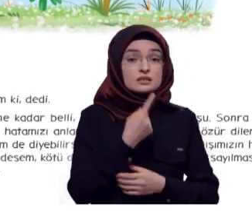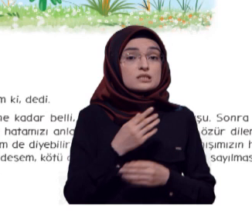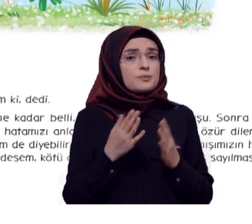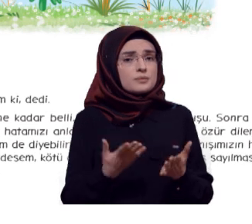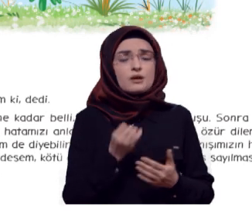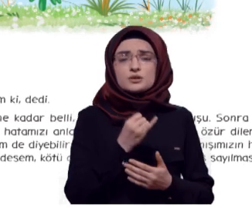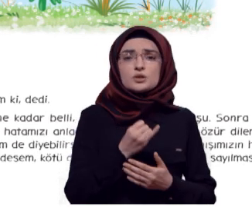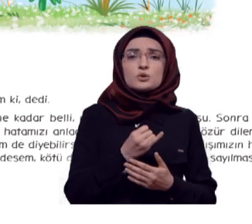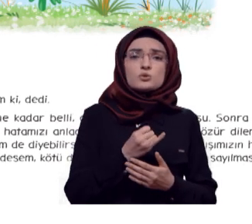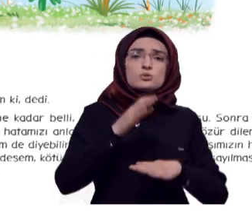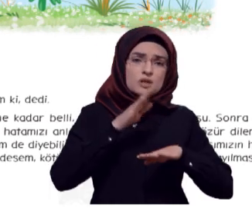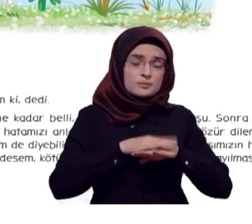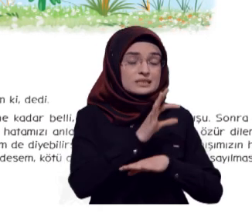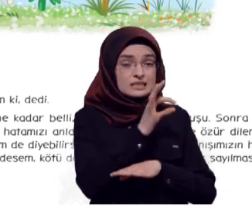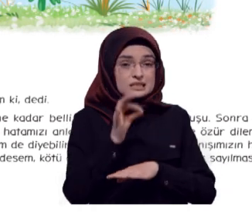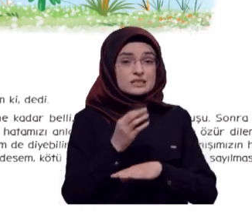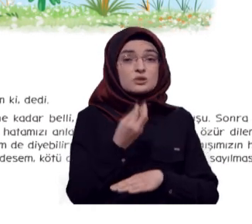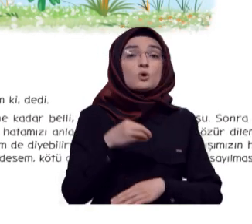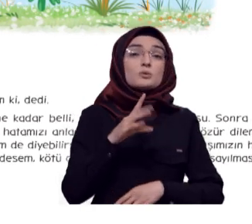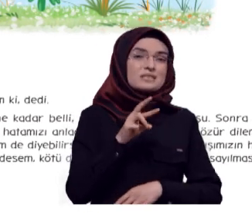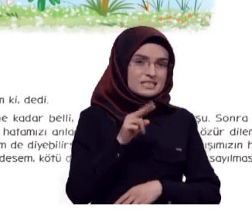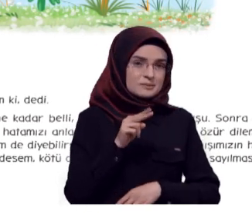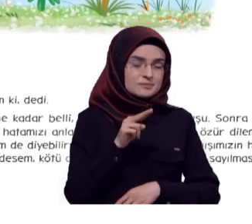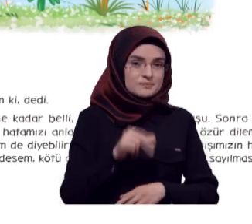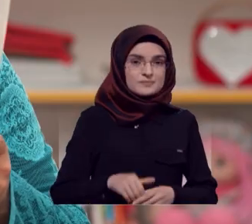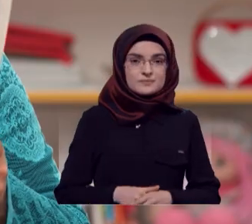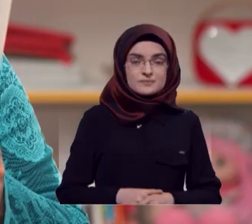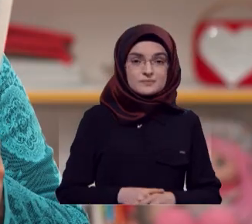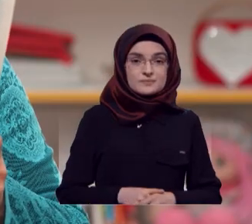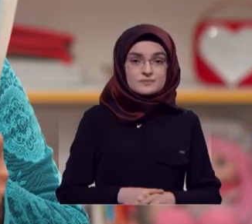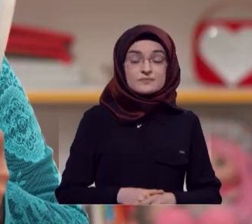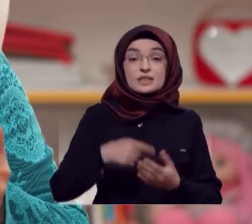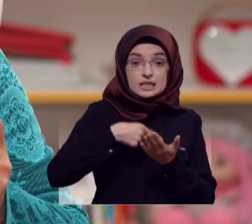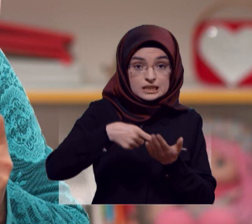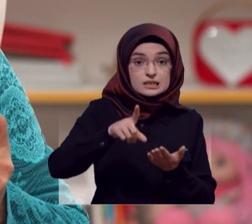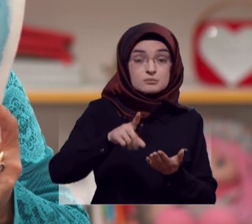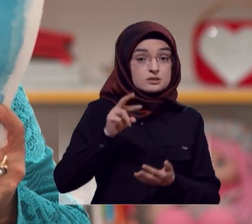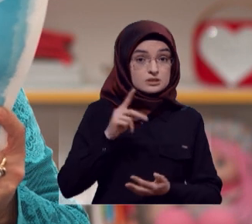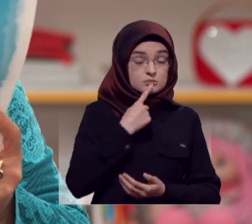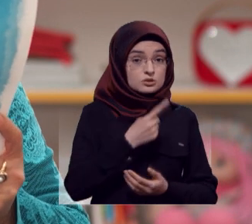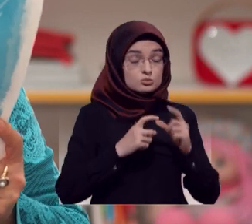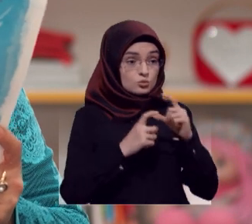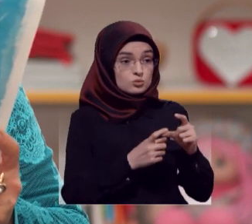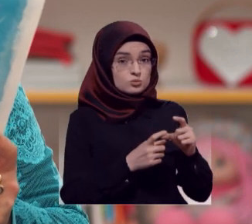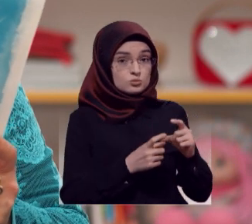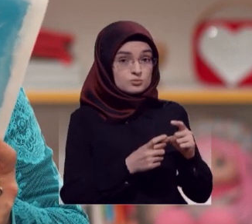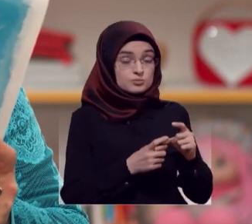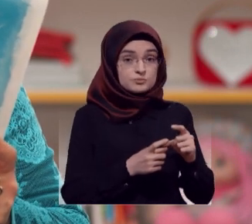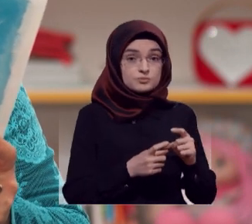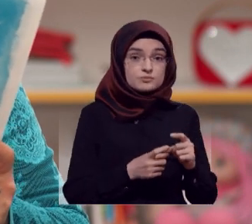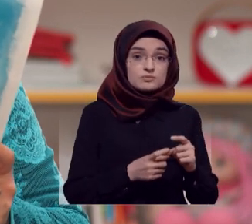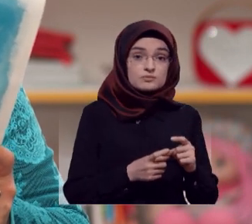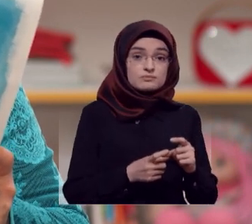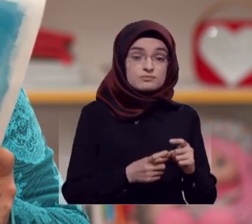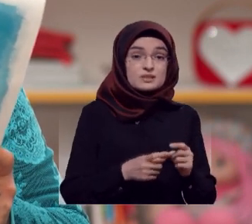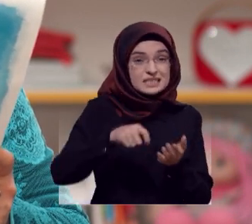yani kötü davranışlarımızın hiç olmamış olması gibi mesela. Silinmesi gibi mi, diye sordu çiçek. Bir